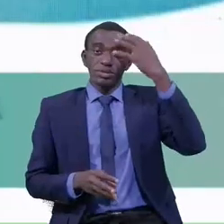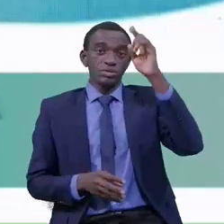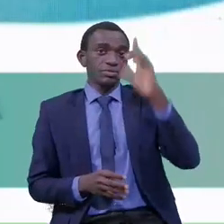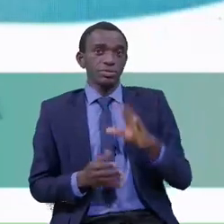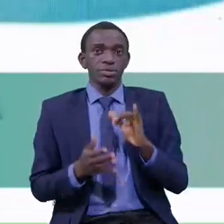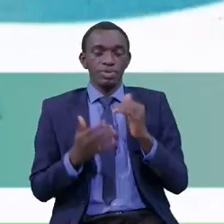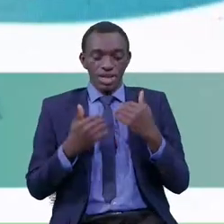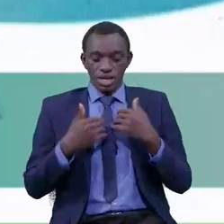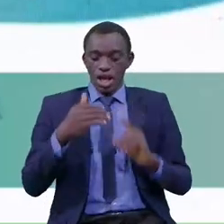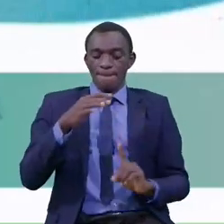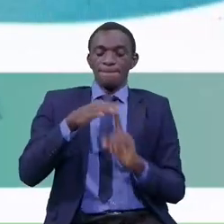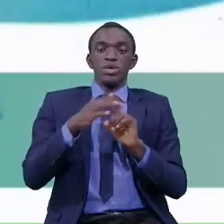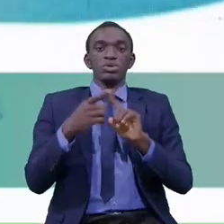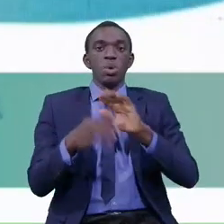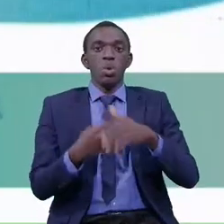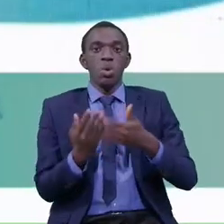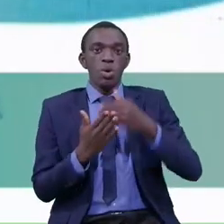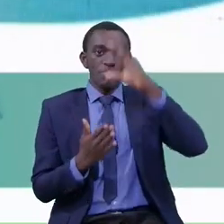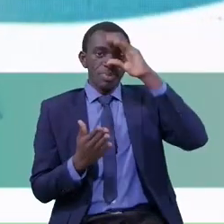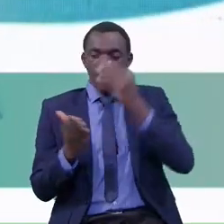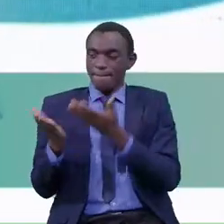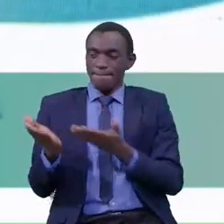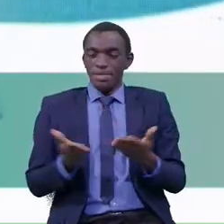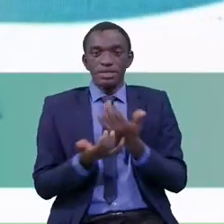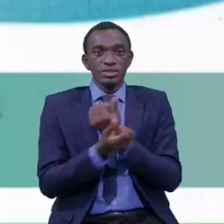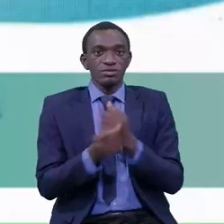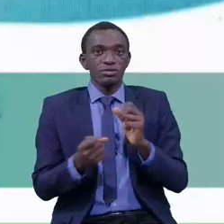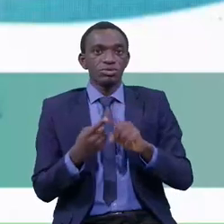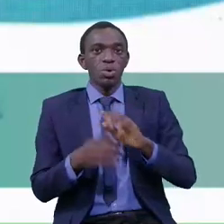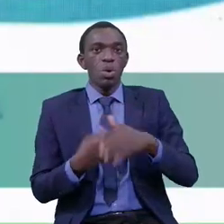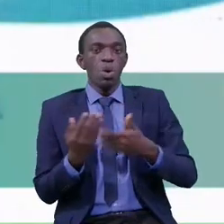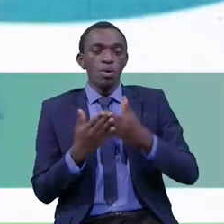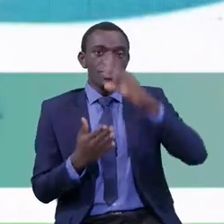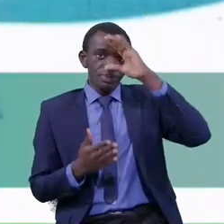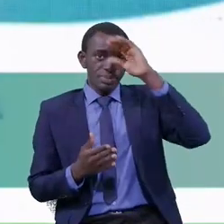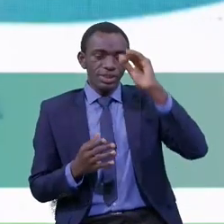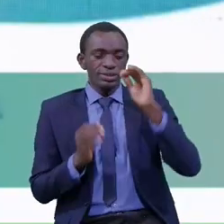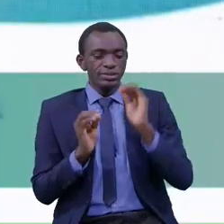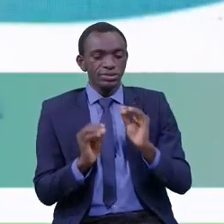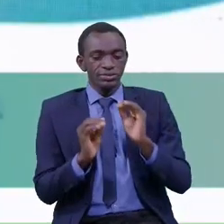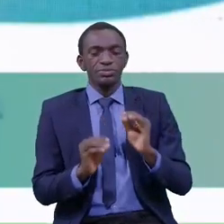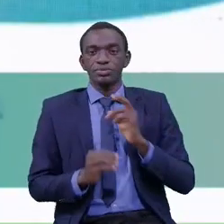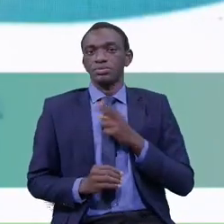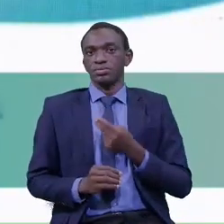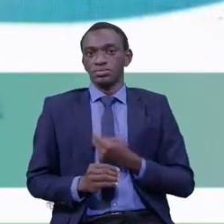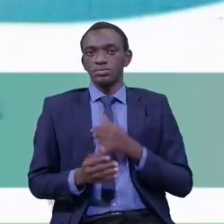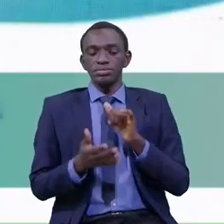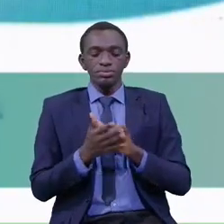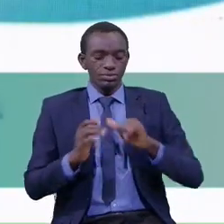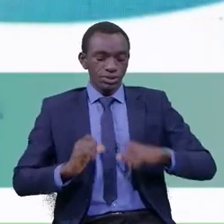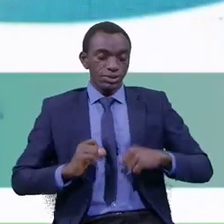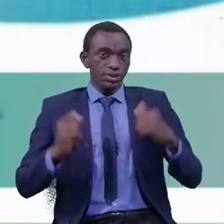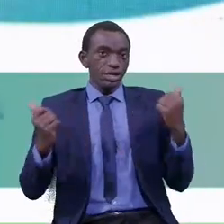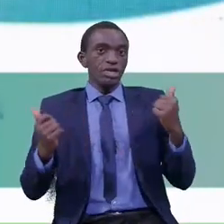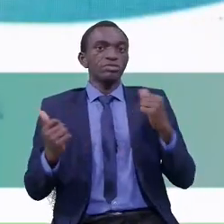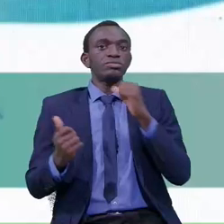qui a été manifesté à tous les hommes, apportant le salut à tous les hommes. On dit, elle nous enseigne à renoncer à